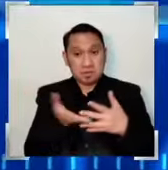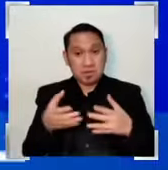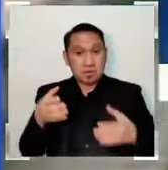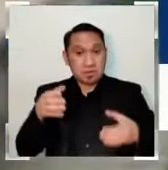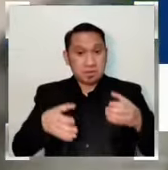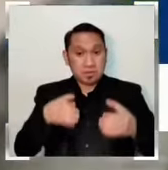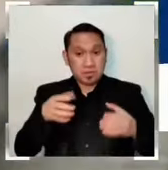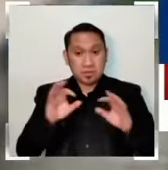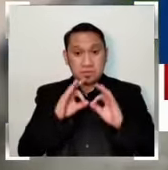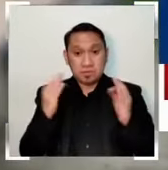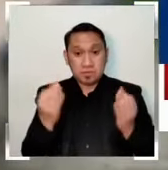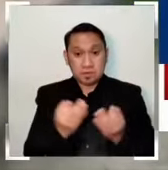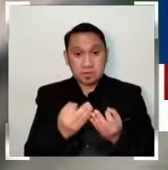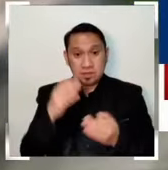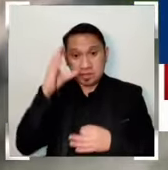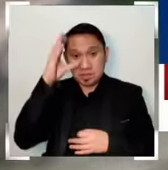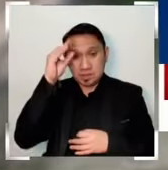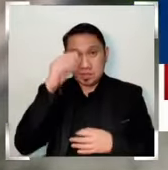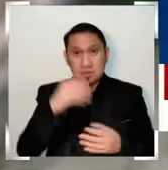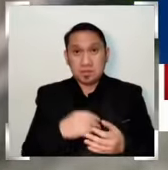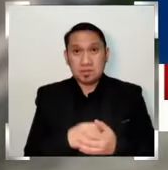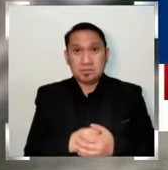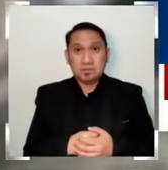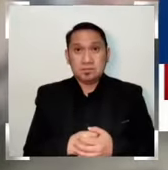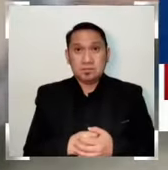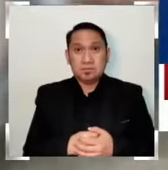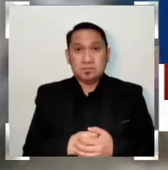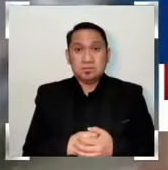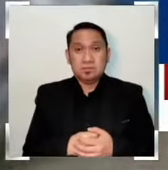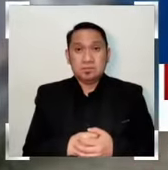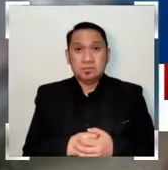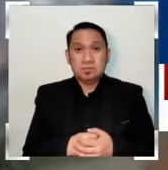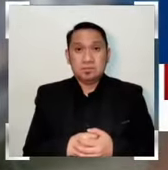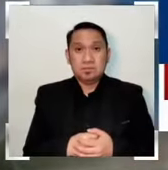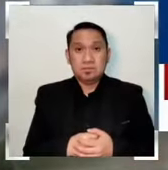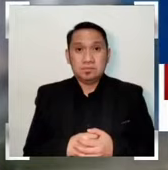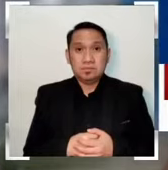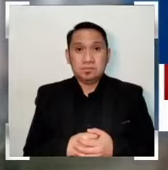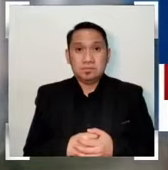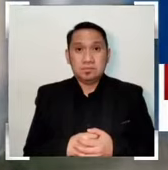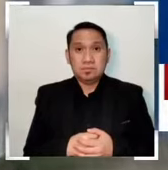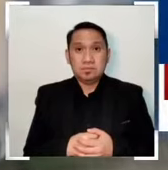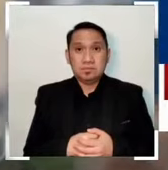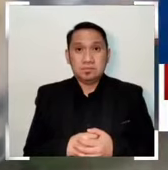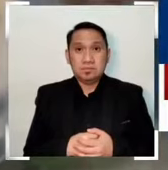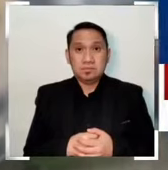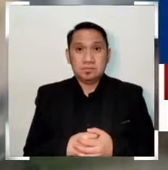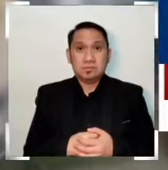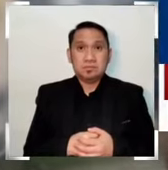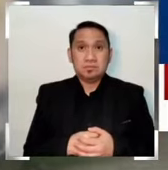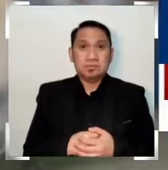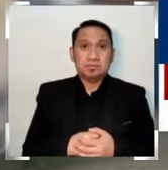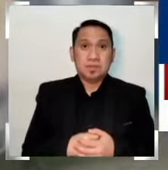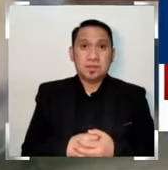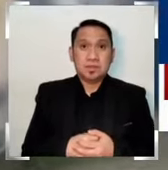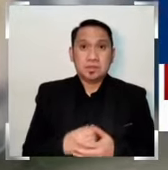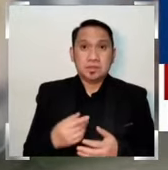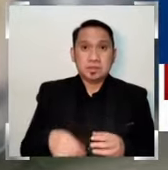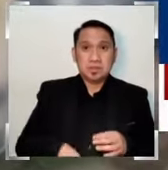lalaki. Nagtastas ang siper. Dito ko nakita ang binangon. Ang binangway ko sa